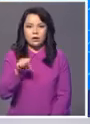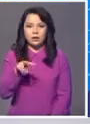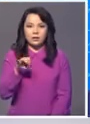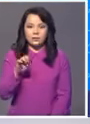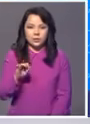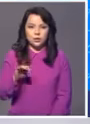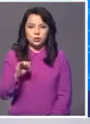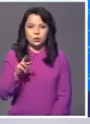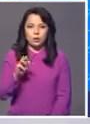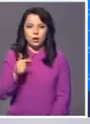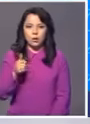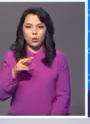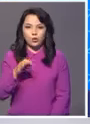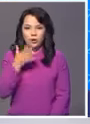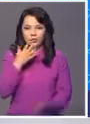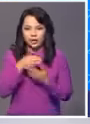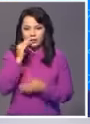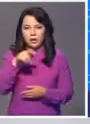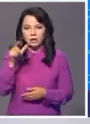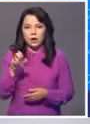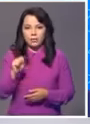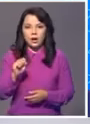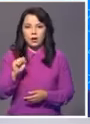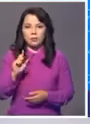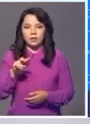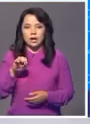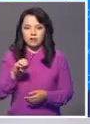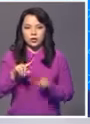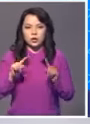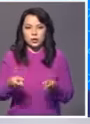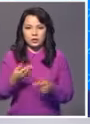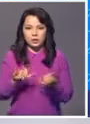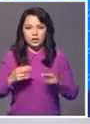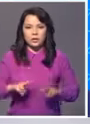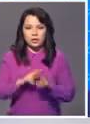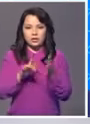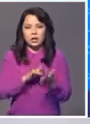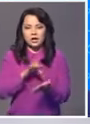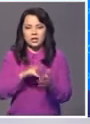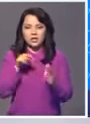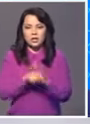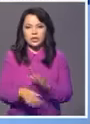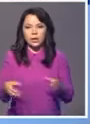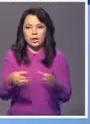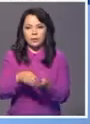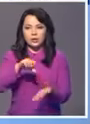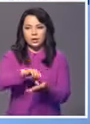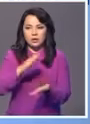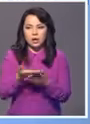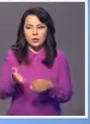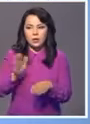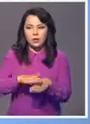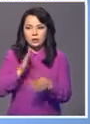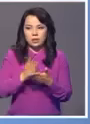Әлібей Жұмағұловтың ісі бойынша күдікті деп табылған Арман Әбілтаев ұсталды. Ақпаратты Астана қаласы Ішкі істер департаменті таратты. Ауыр